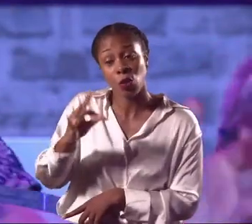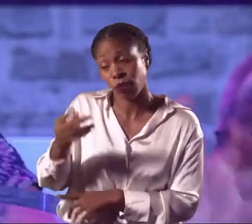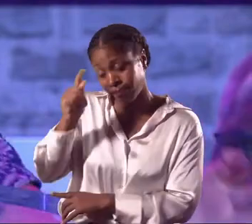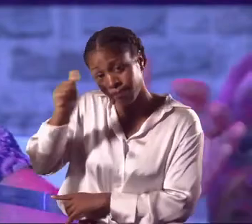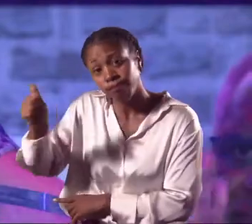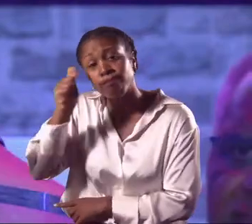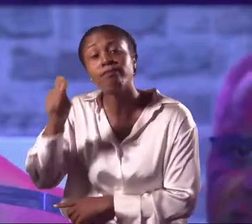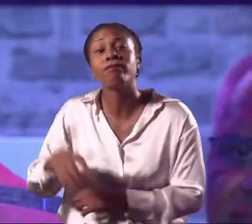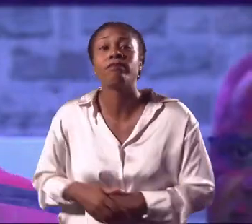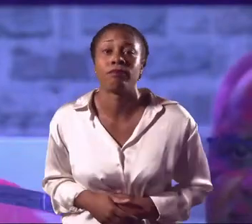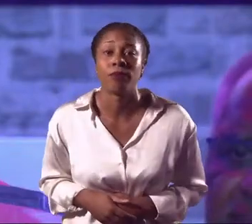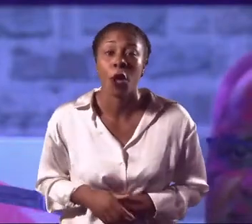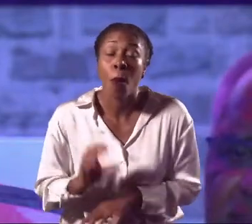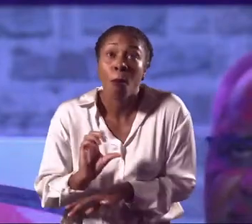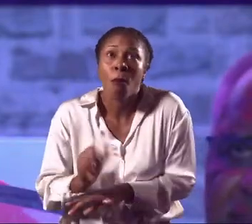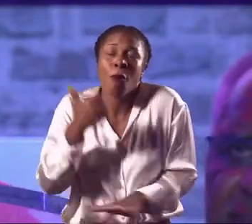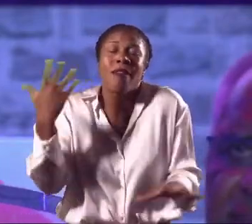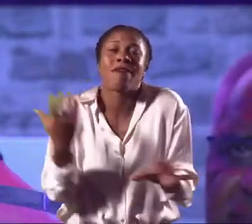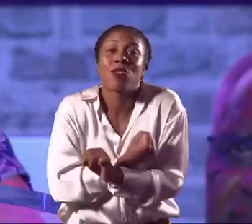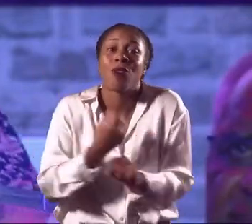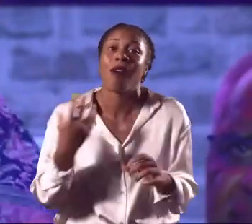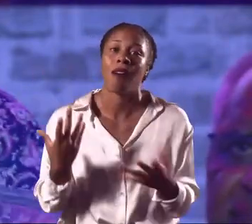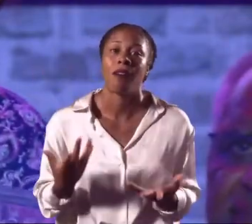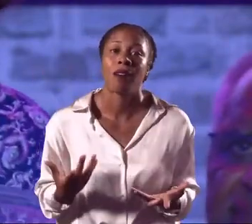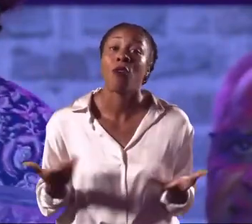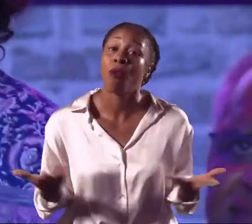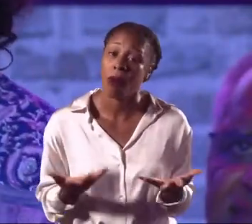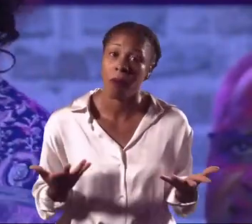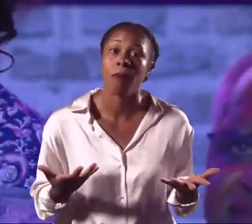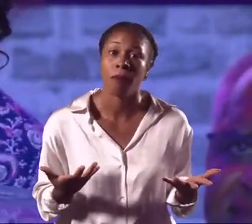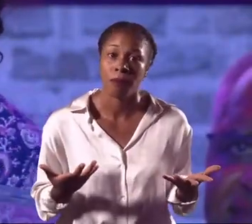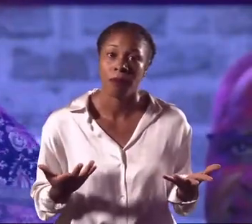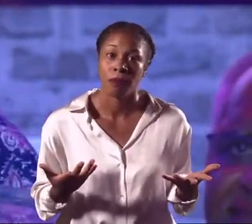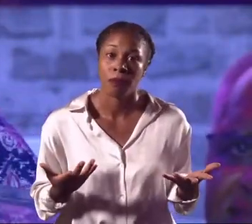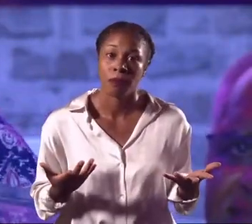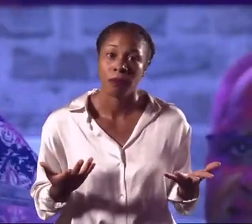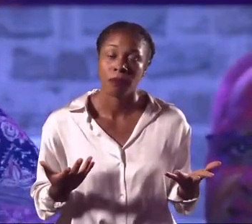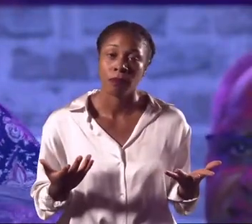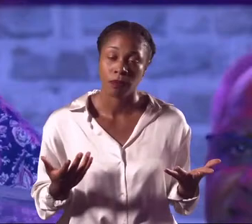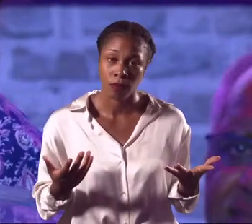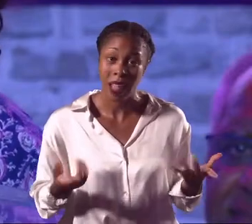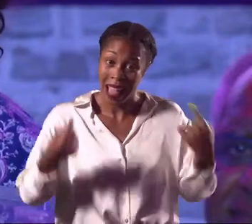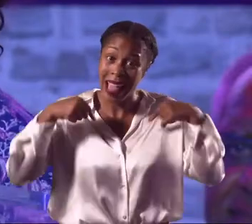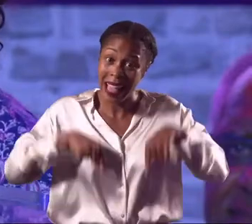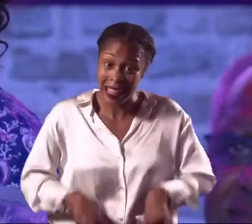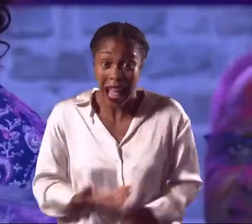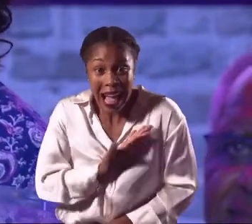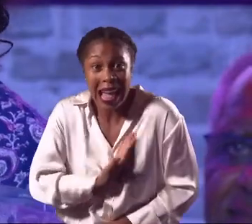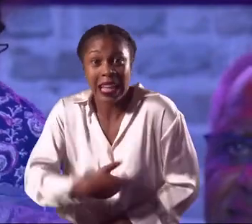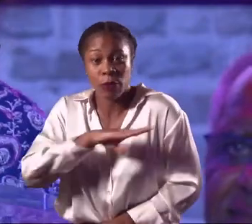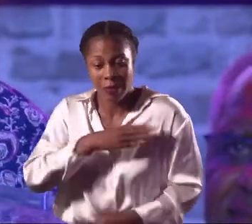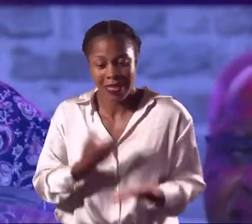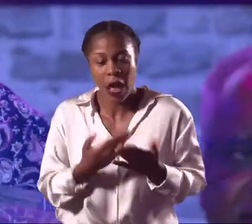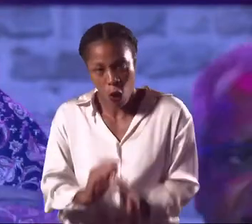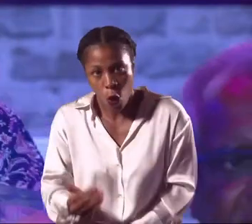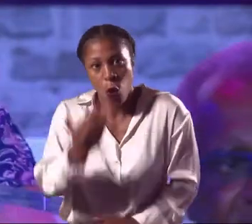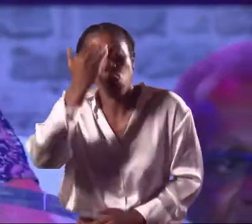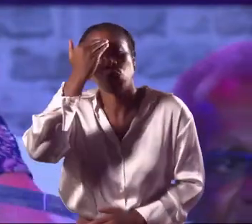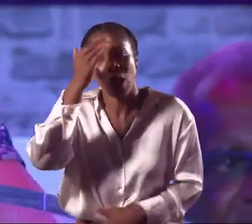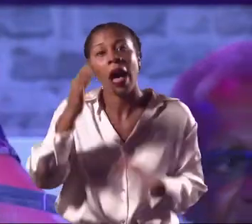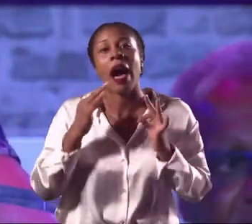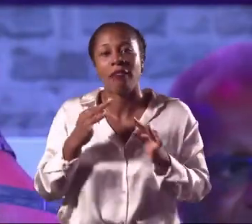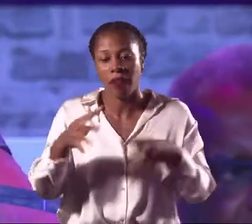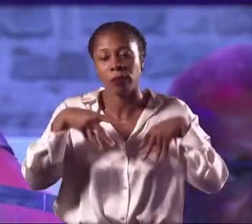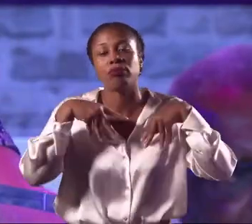nous avons déjà obtenu une première victoire, la reconnaissance de la responsabilité de l'État français dans cet